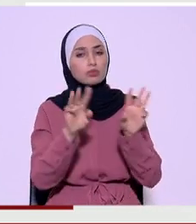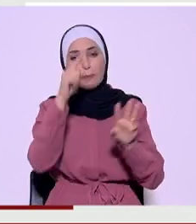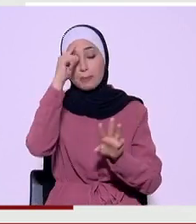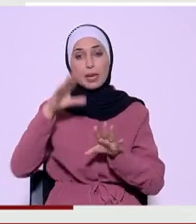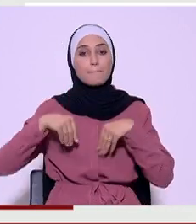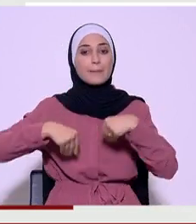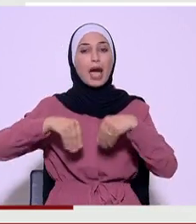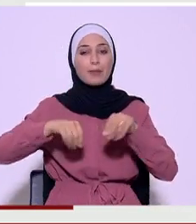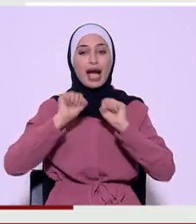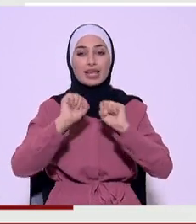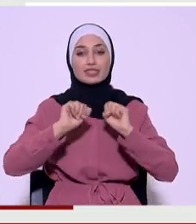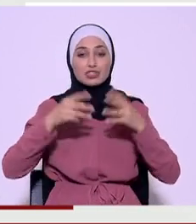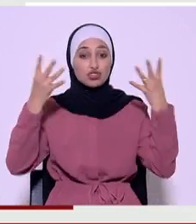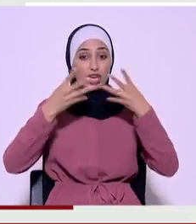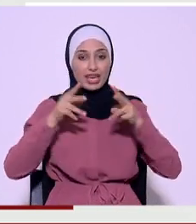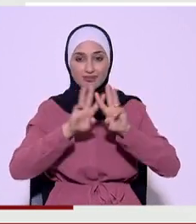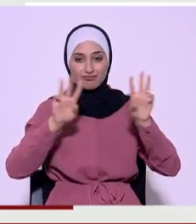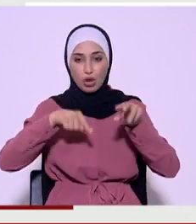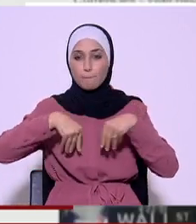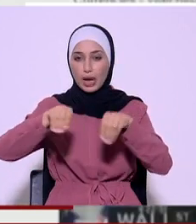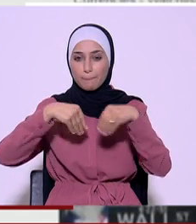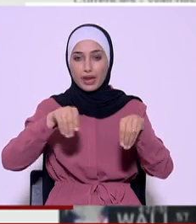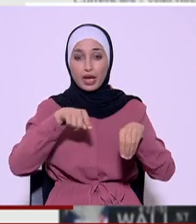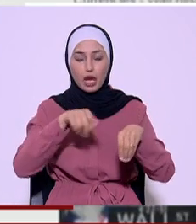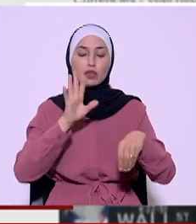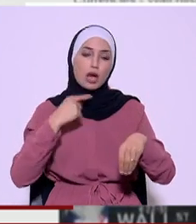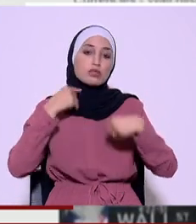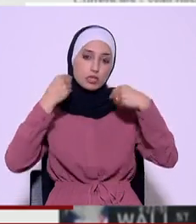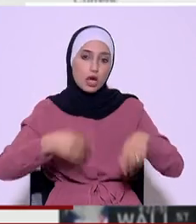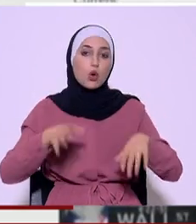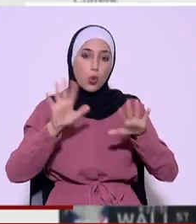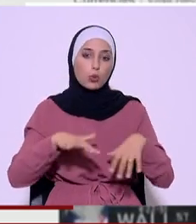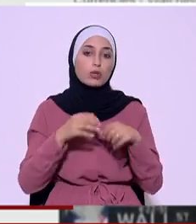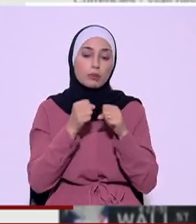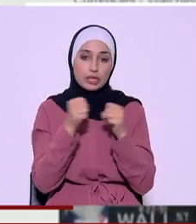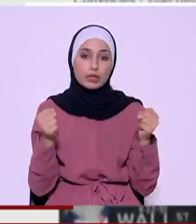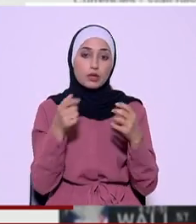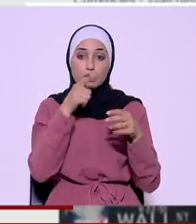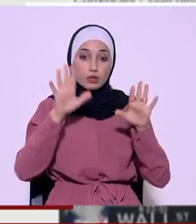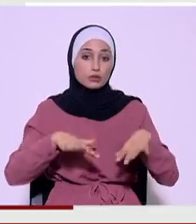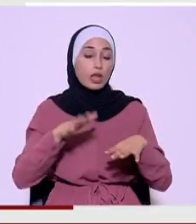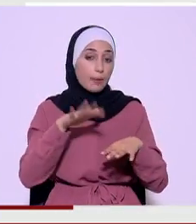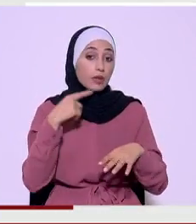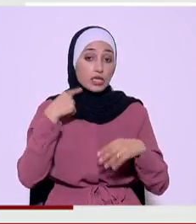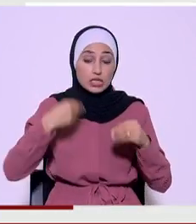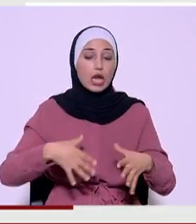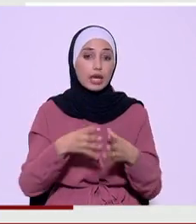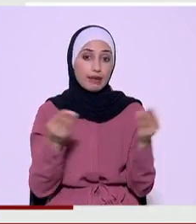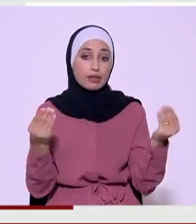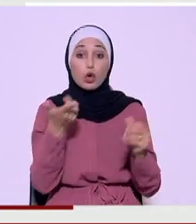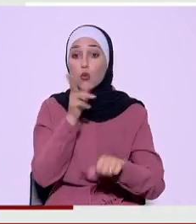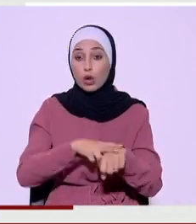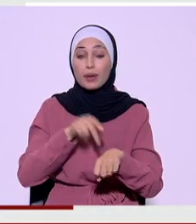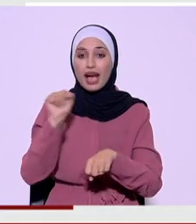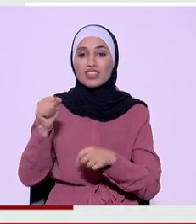اكيد خسرت كتير. الشركات اللي بتقدم الخدمه بتاعت الكاشنج والشركات الكبرى اكيد هتتاثر في اسهمها في البورصه، لان